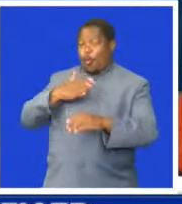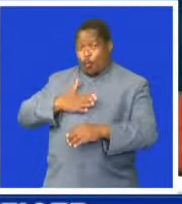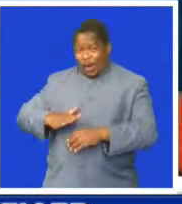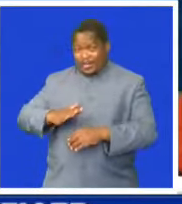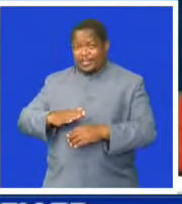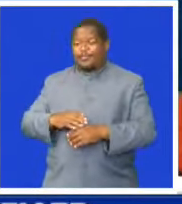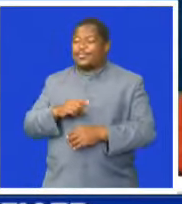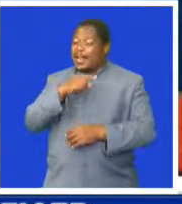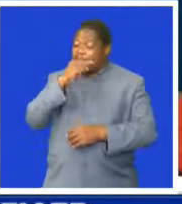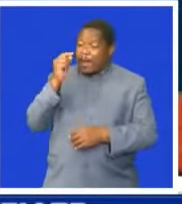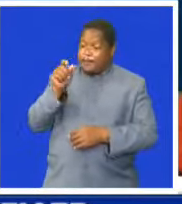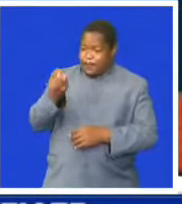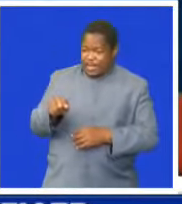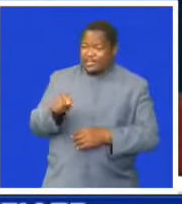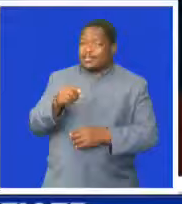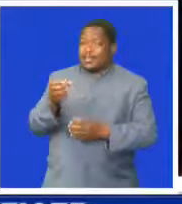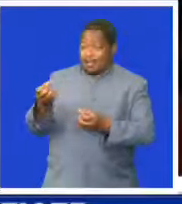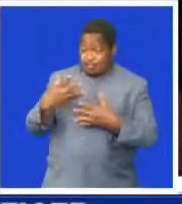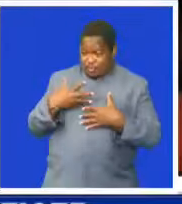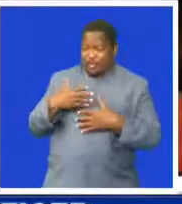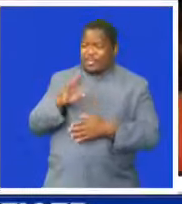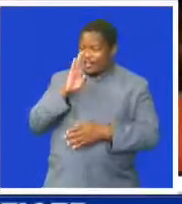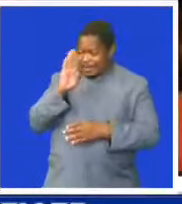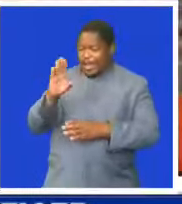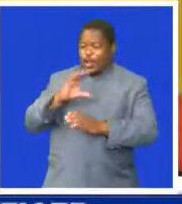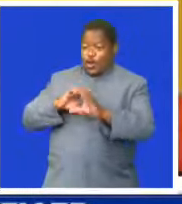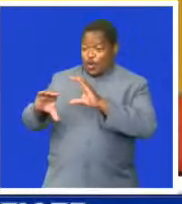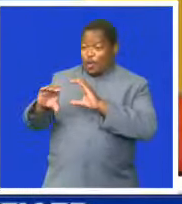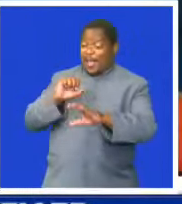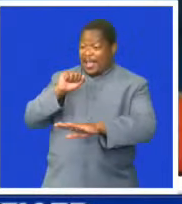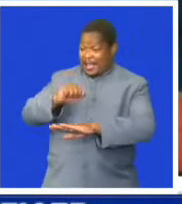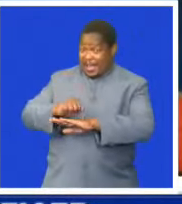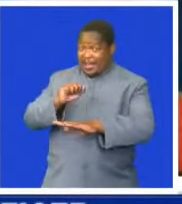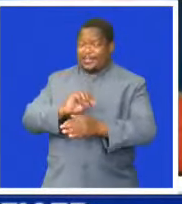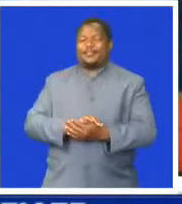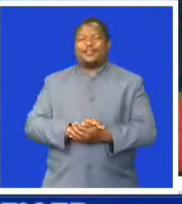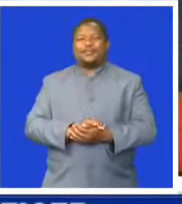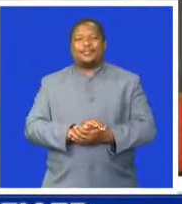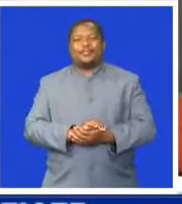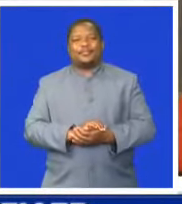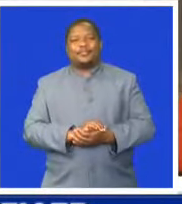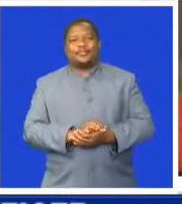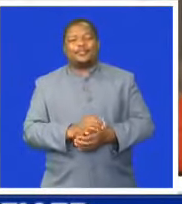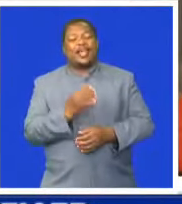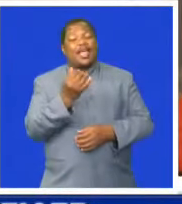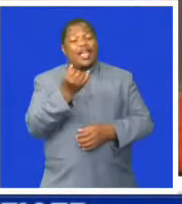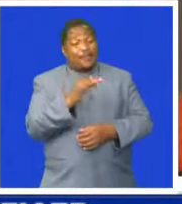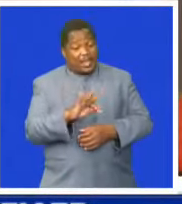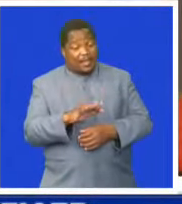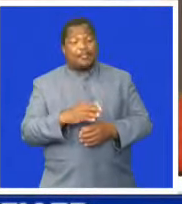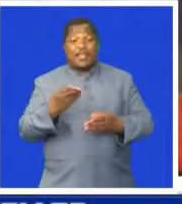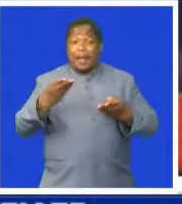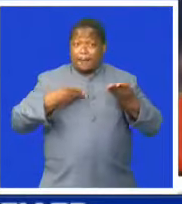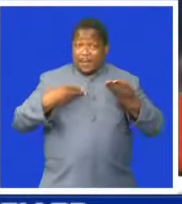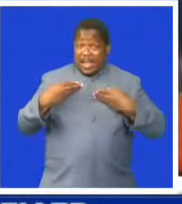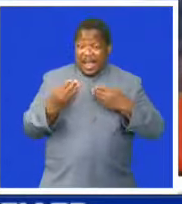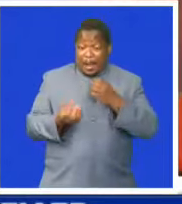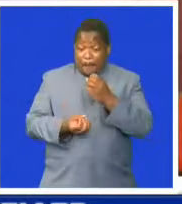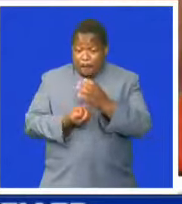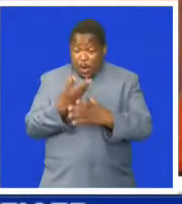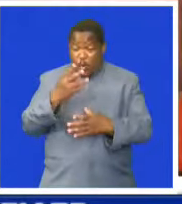leng ABC eTindzabeni temthelo. Angeke sibheke ukuthi nangabe kusho ukuthi uyayenda leyo ngaphana yakho ke